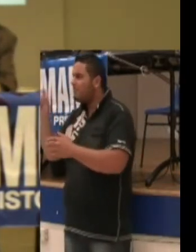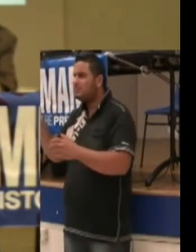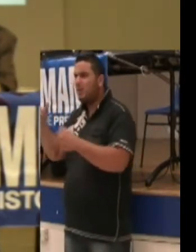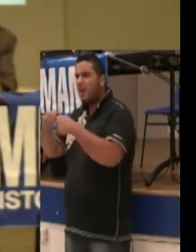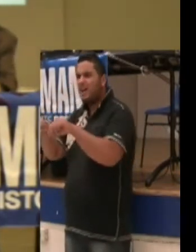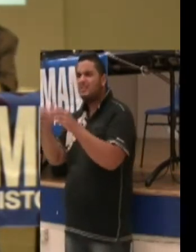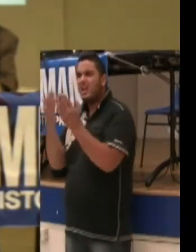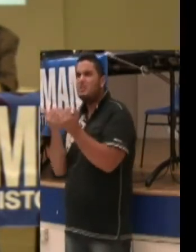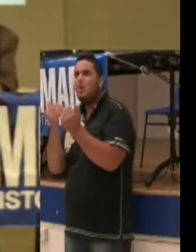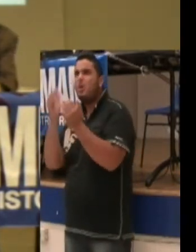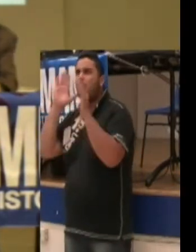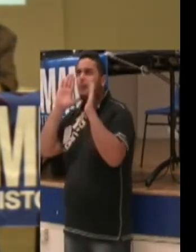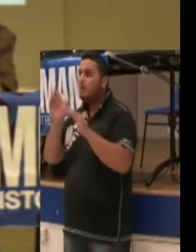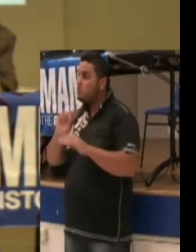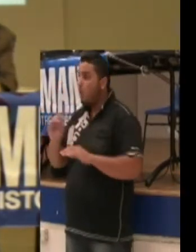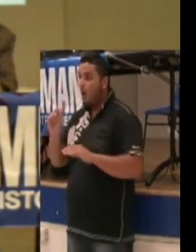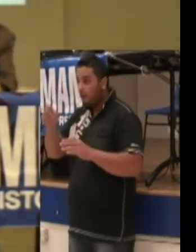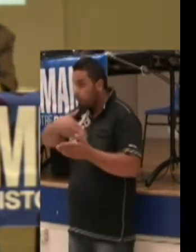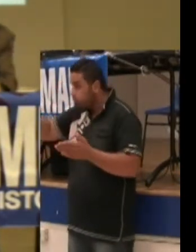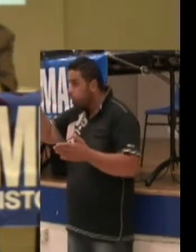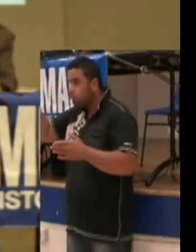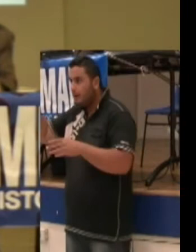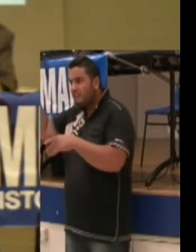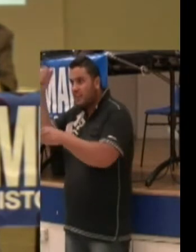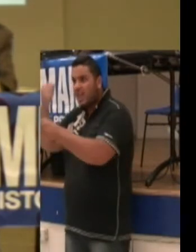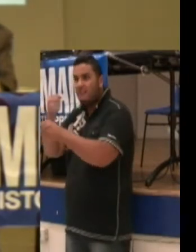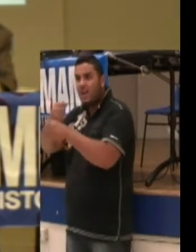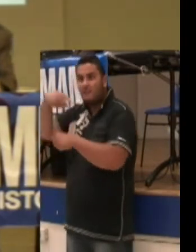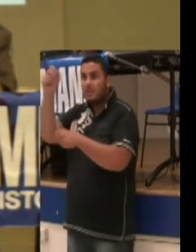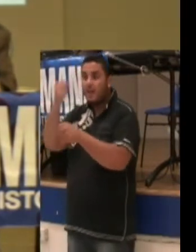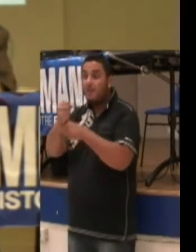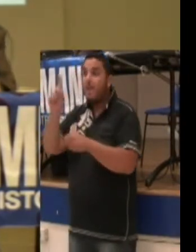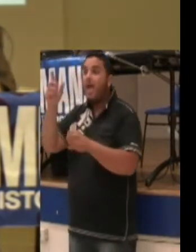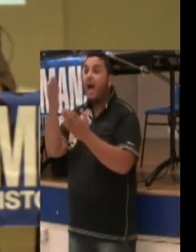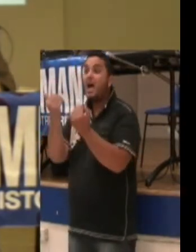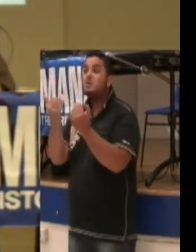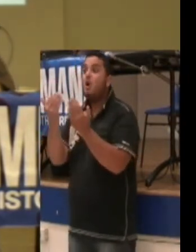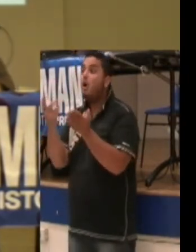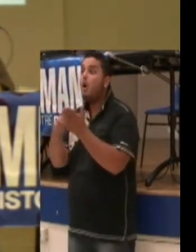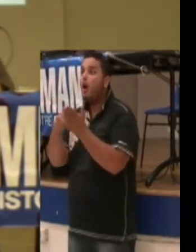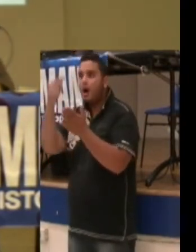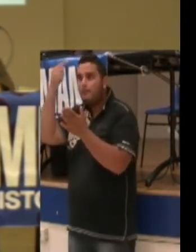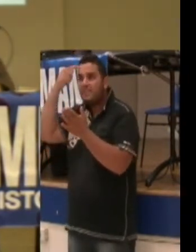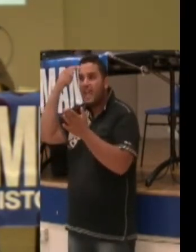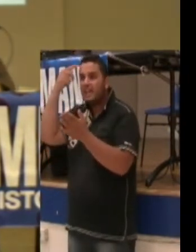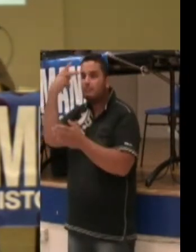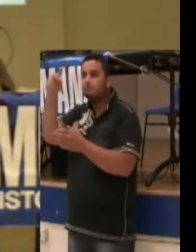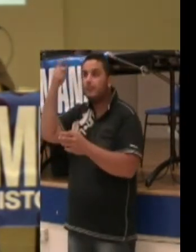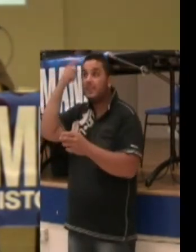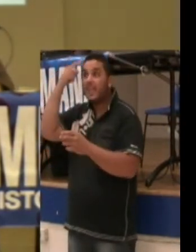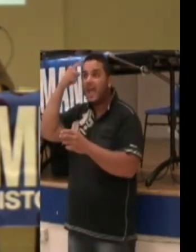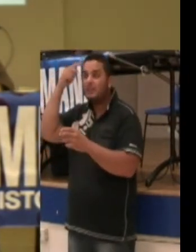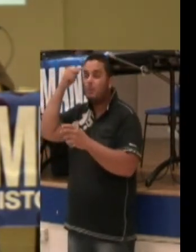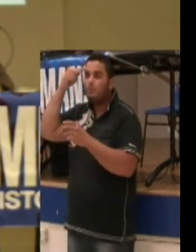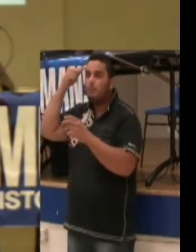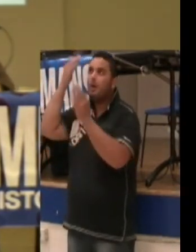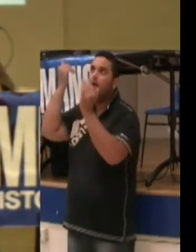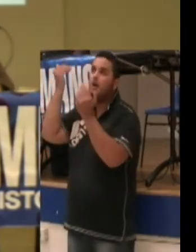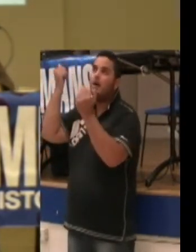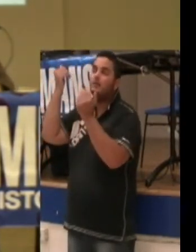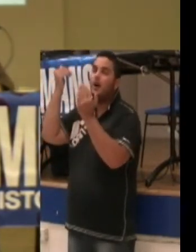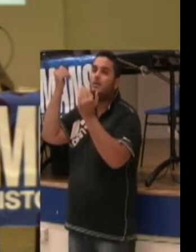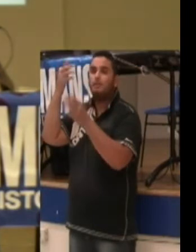à tel endroit. Tu mets tout en œuvre, ton plan, pour que tu puisses faire la prière là où tu es. C'est ça ce que ça veut